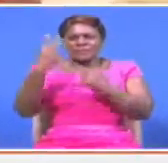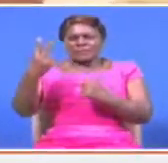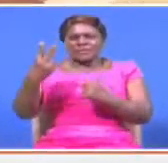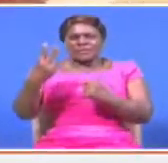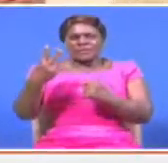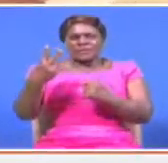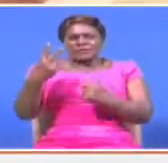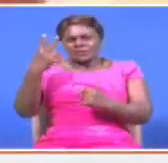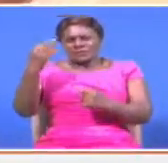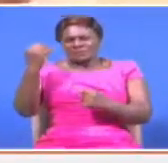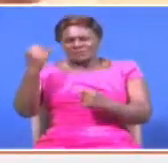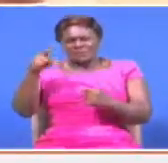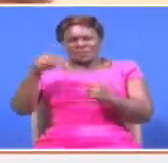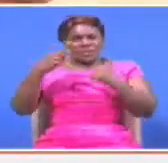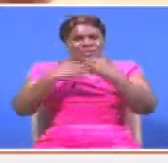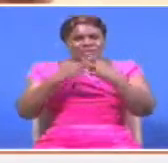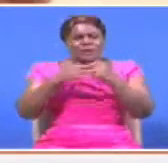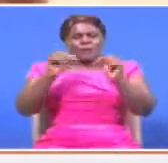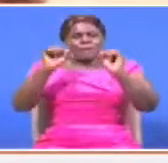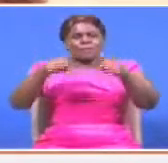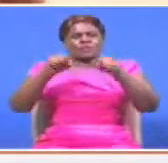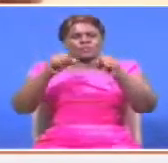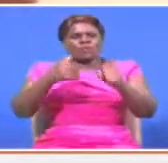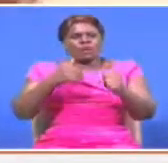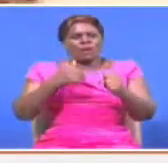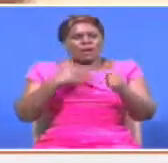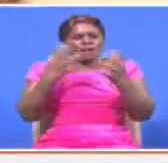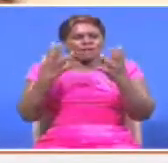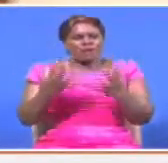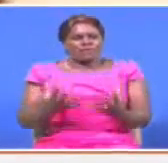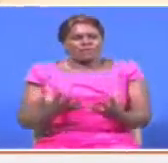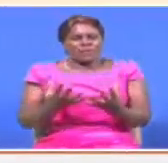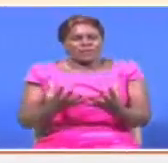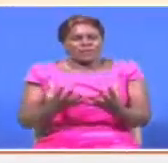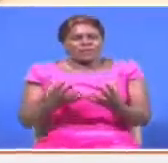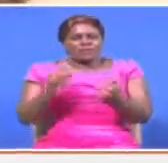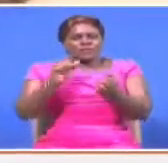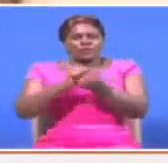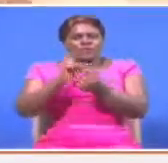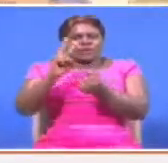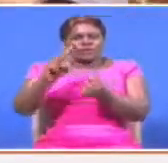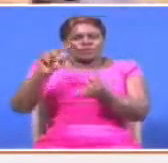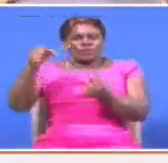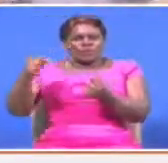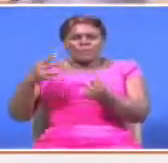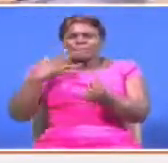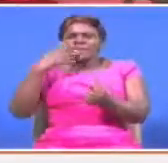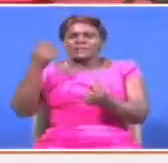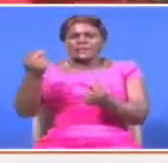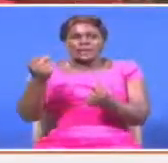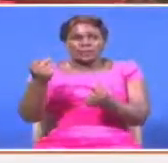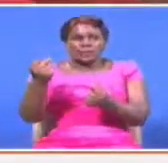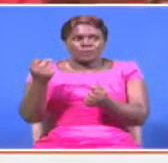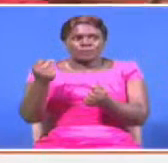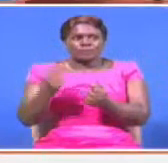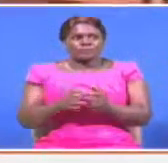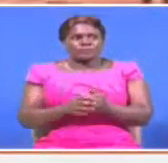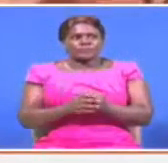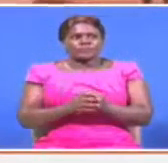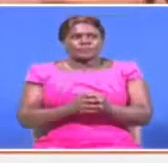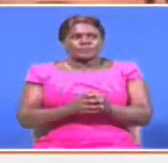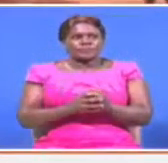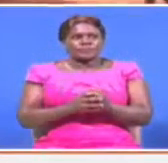mita 20.8, na ina uwezo kubeba uzito wa tani 12,500.